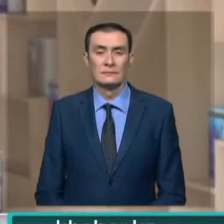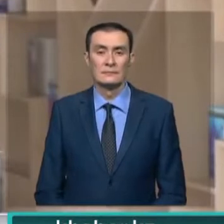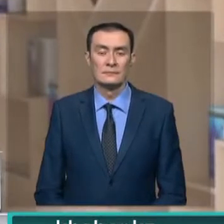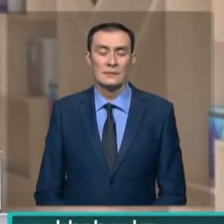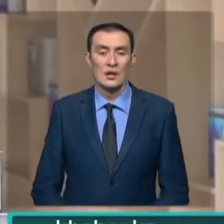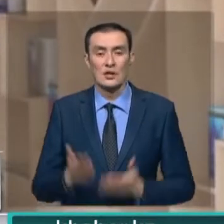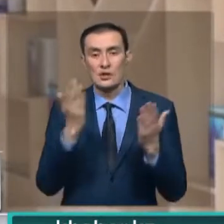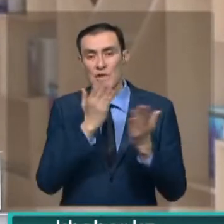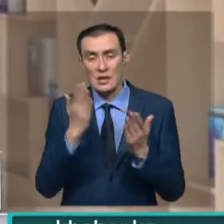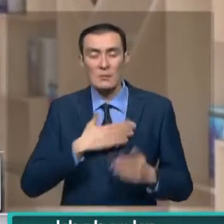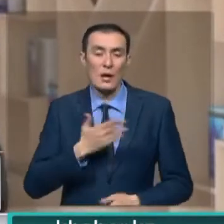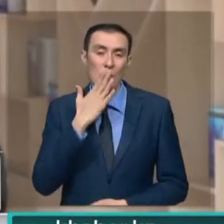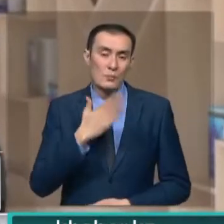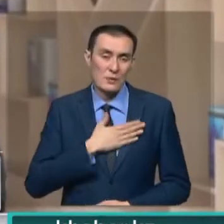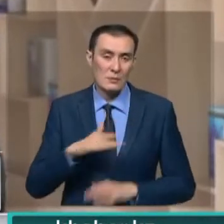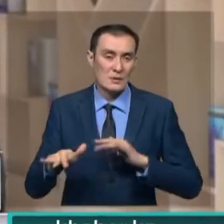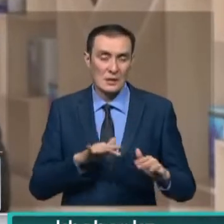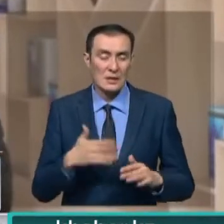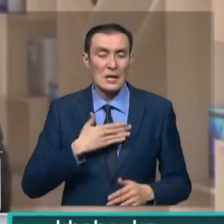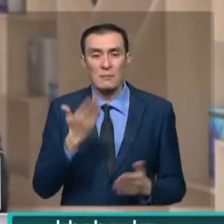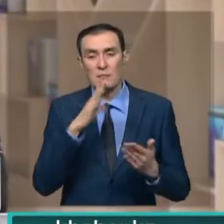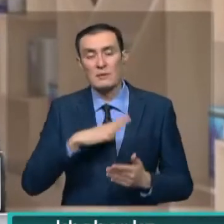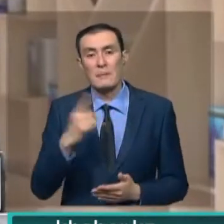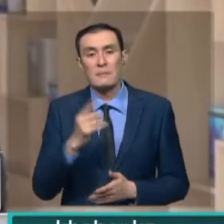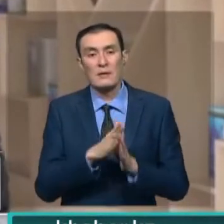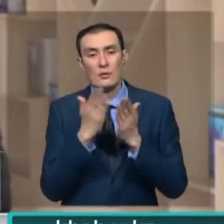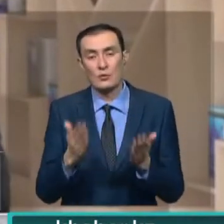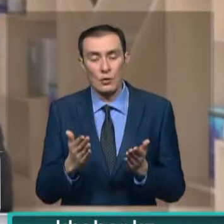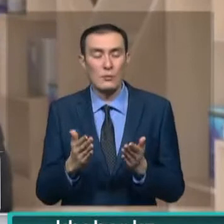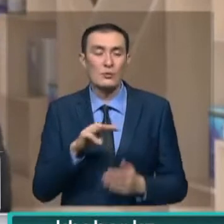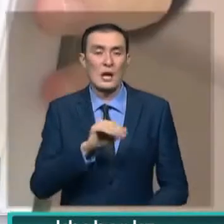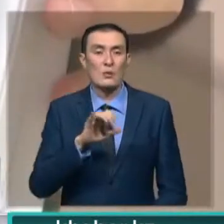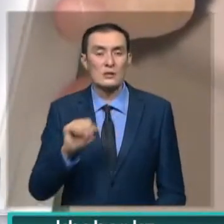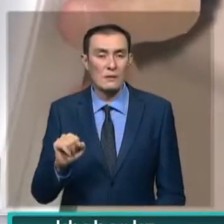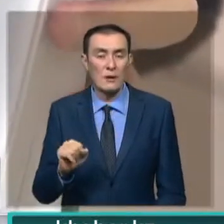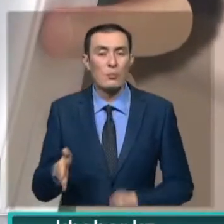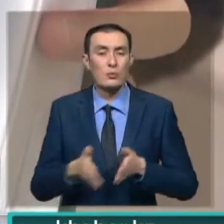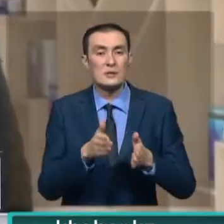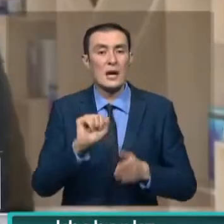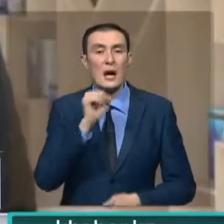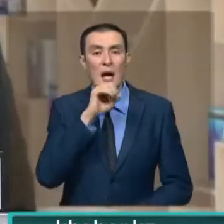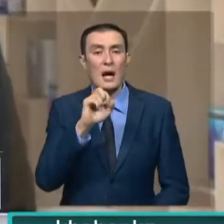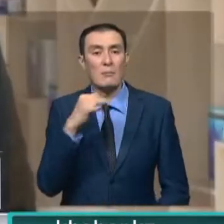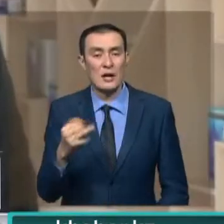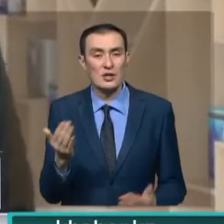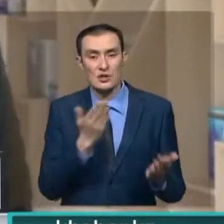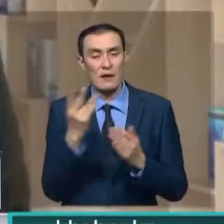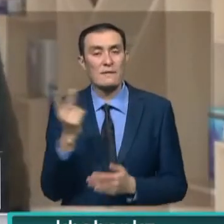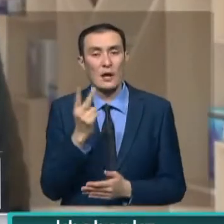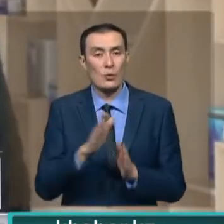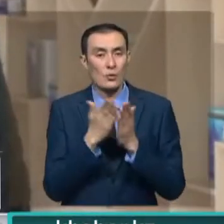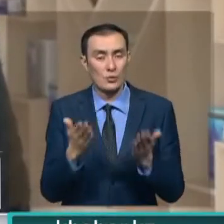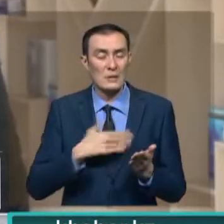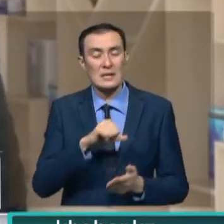чтение мое любимое занятие недавно я прошла первый том произведение мухтара ауэзова путь абая сейчас начала читать 2 том